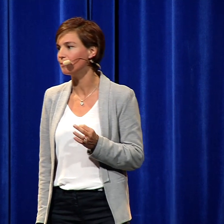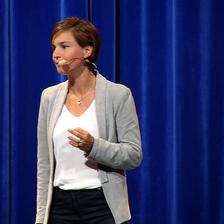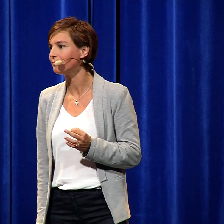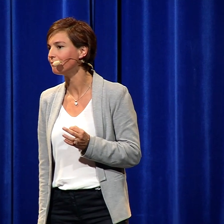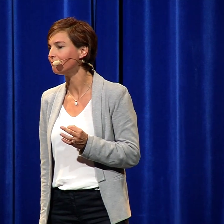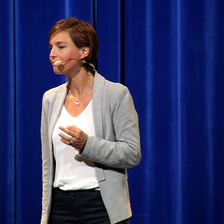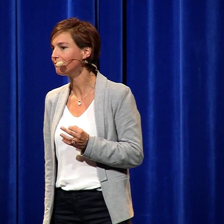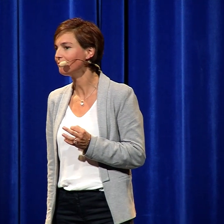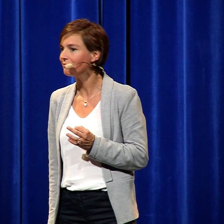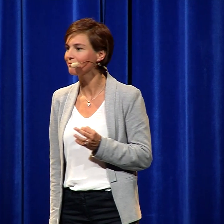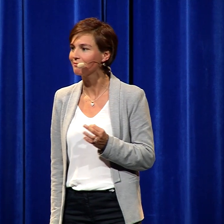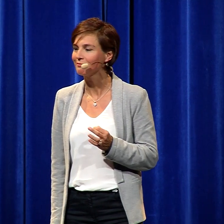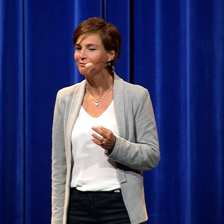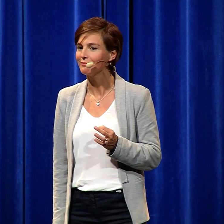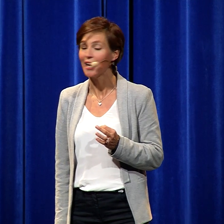risques parfois.